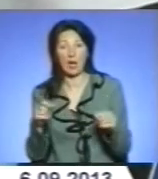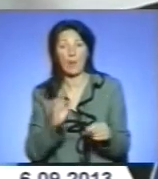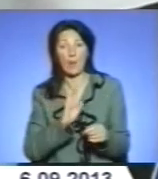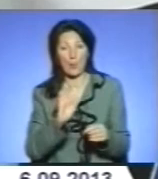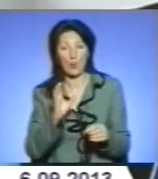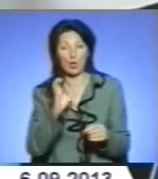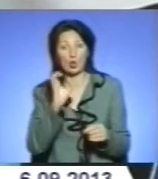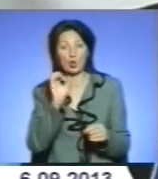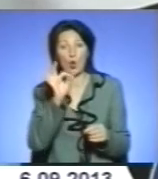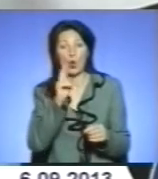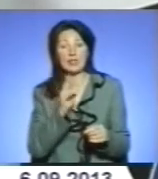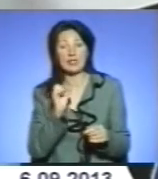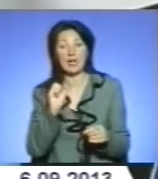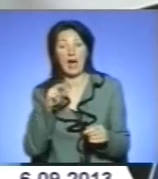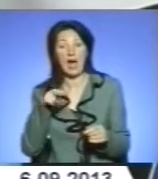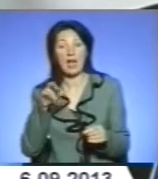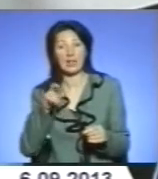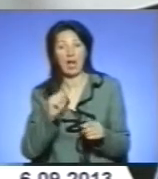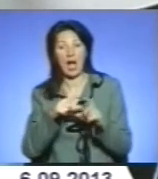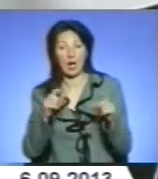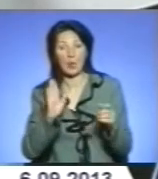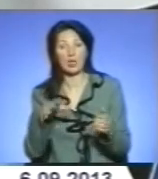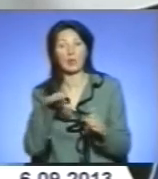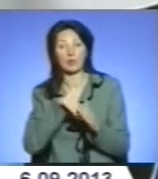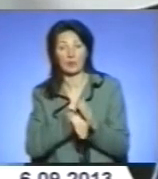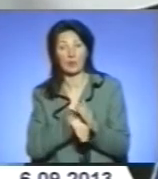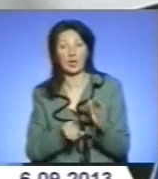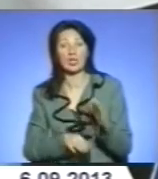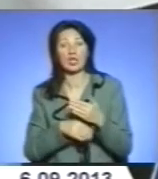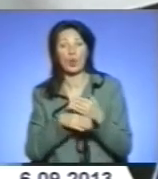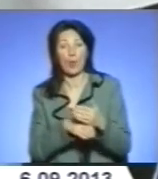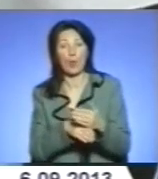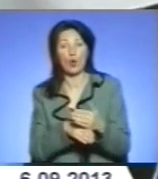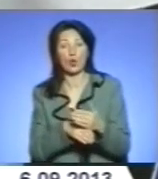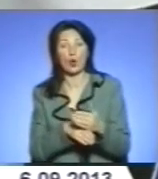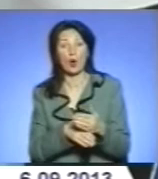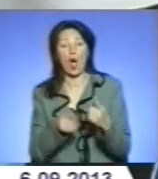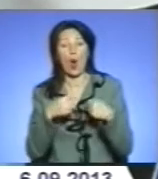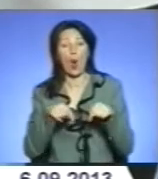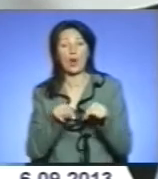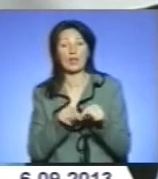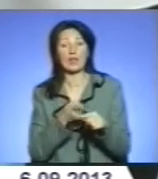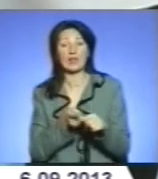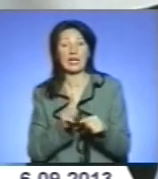будемо впроваджувати, я думаю, що впровадимо за допомогою органів, котрі